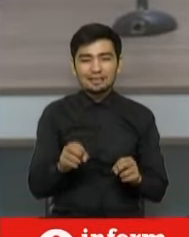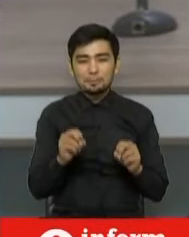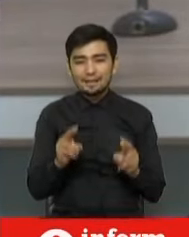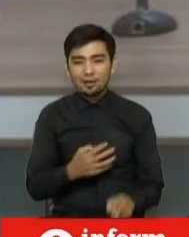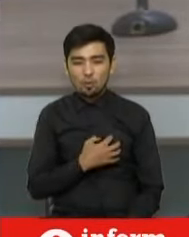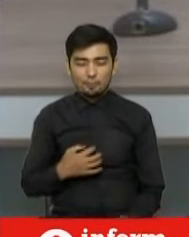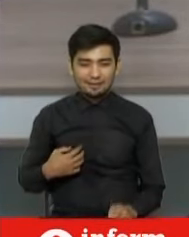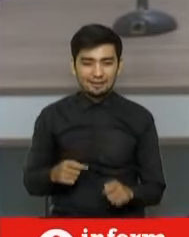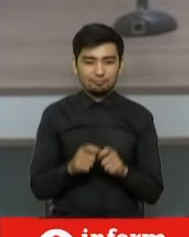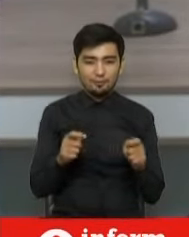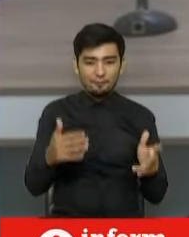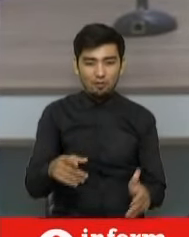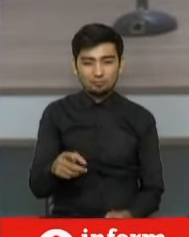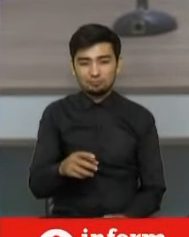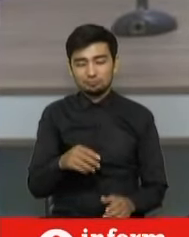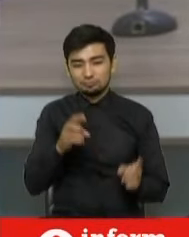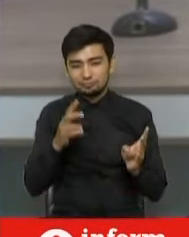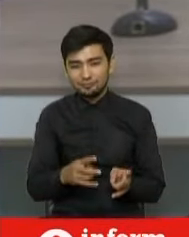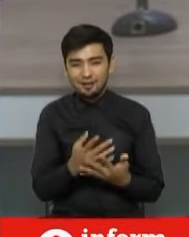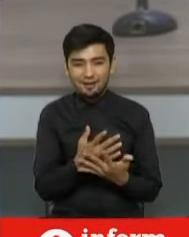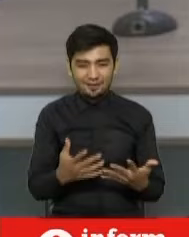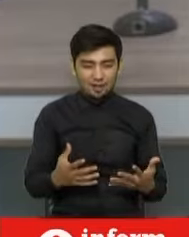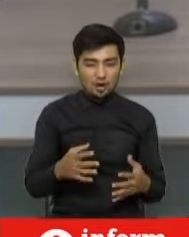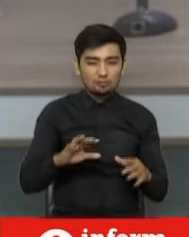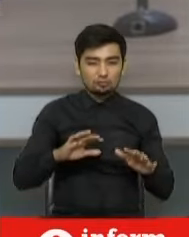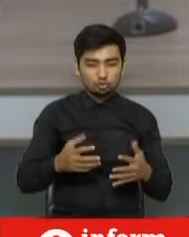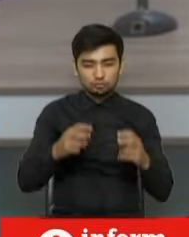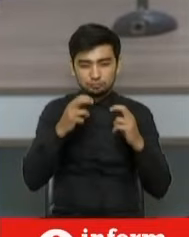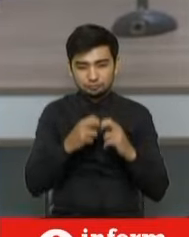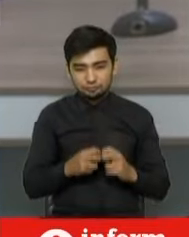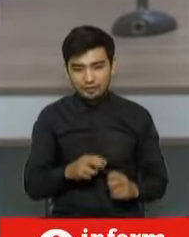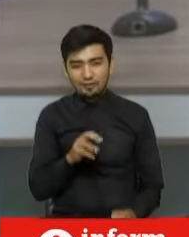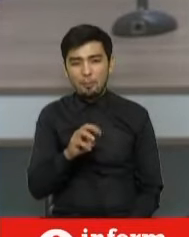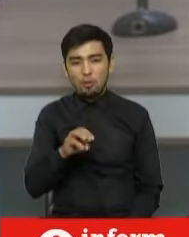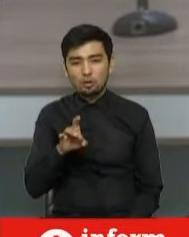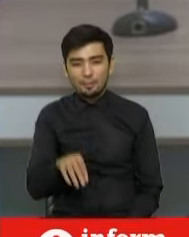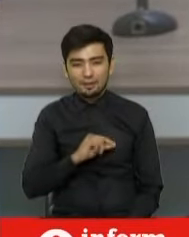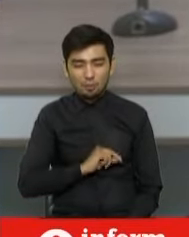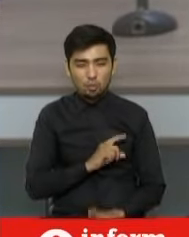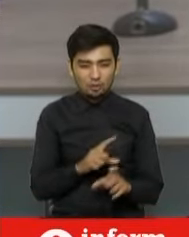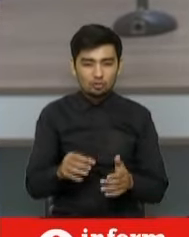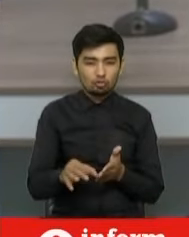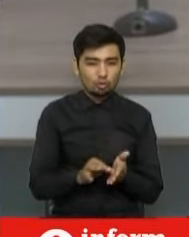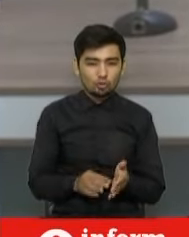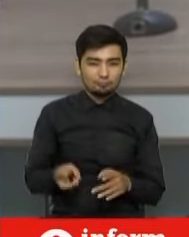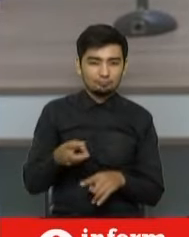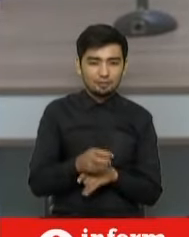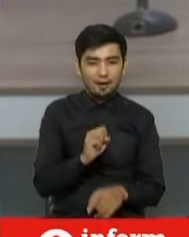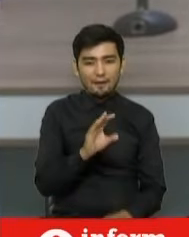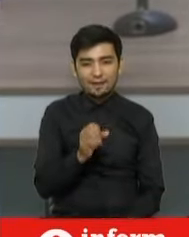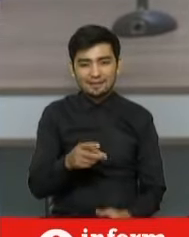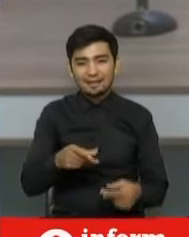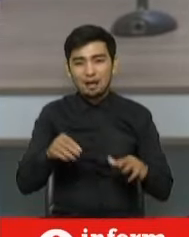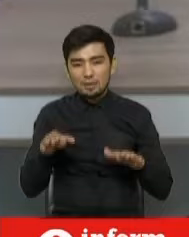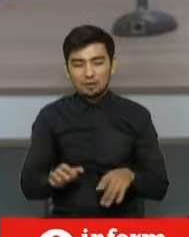құрды. Көліктегі оқиғалар мен оқыс оқиғаларды тексеру департаментінің қызметкерлері жедел түрде авиациялық оқиға